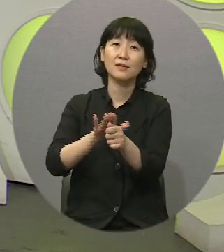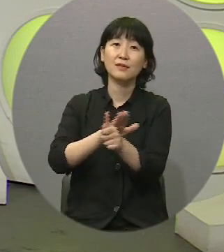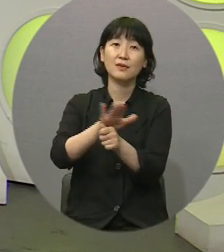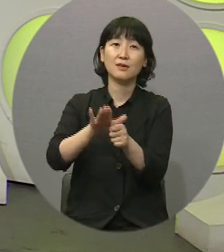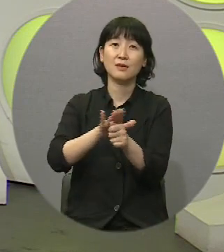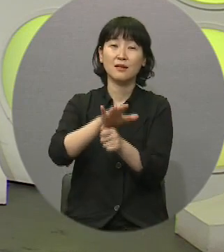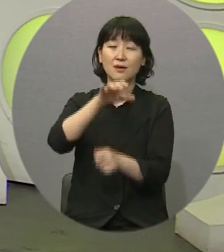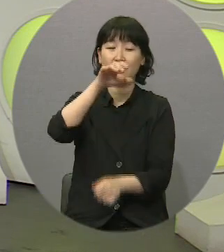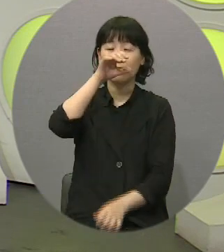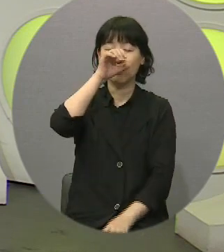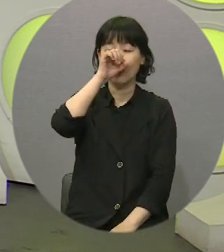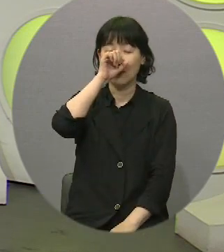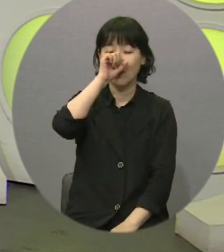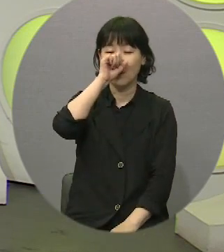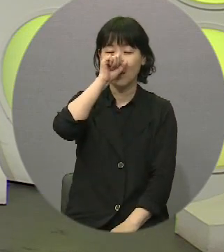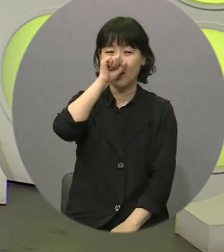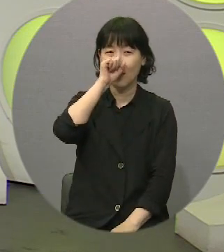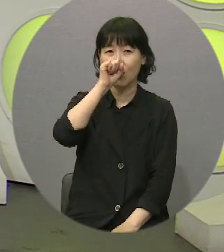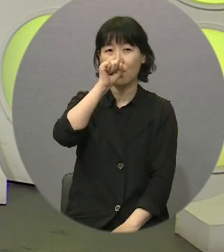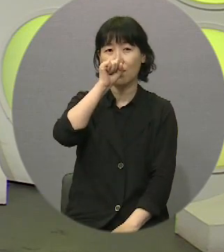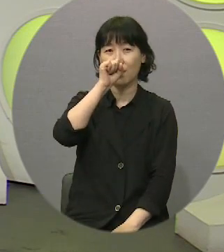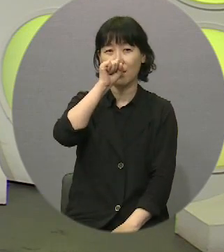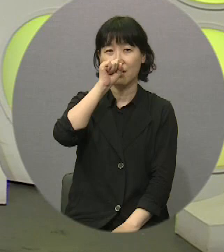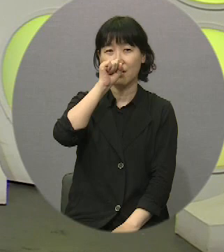사랑이 좋아